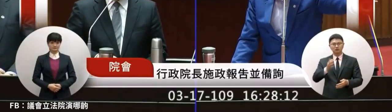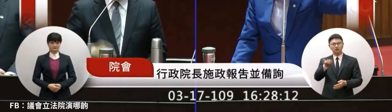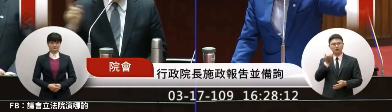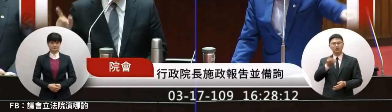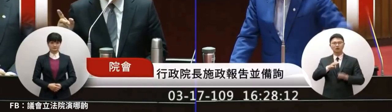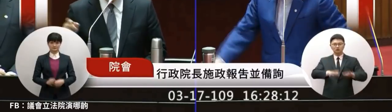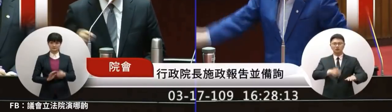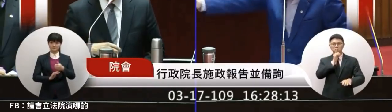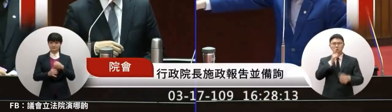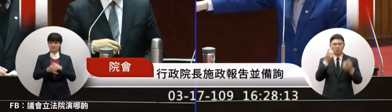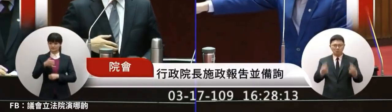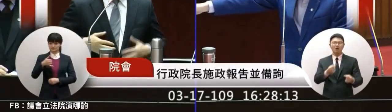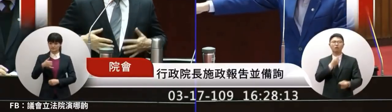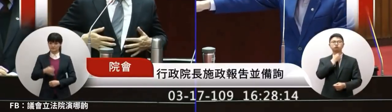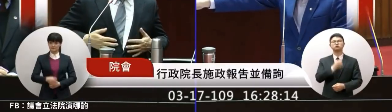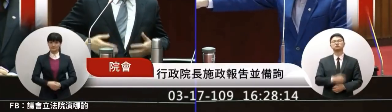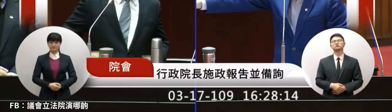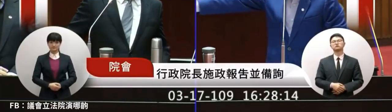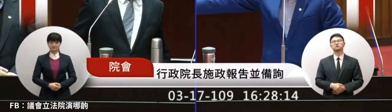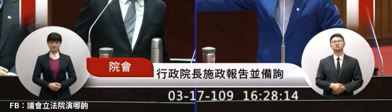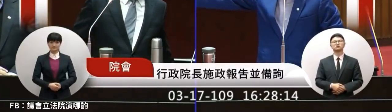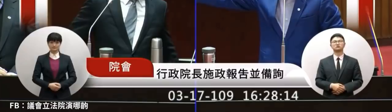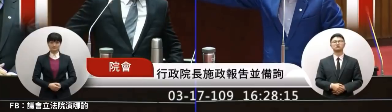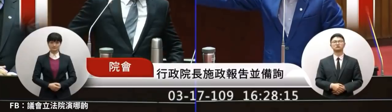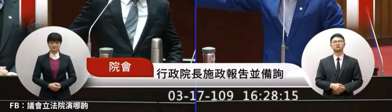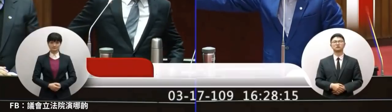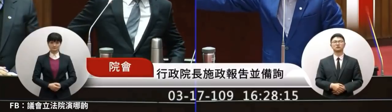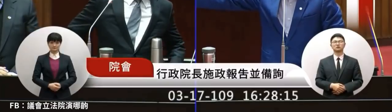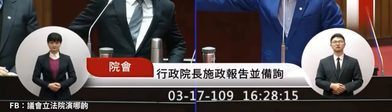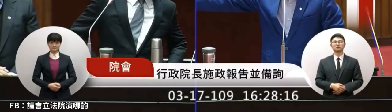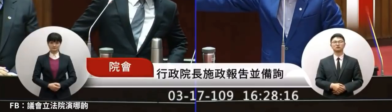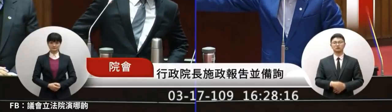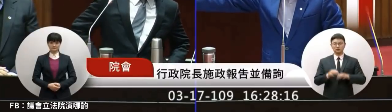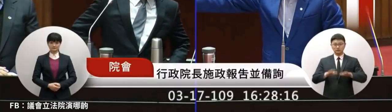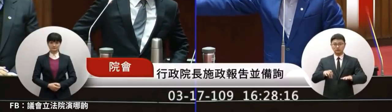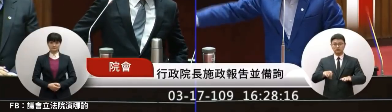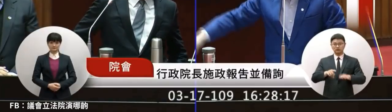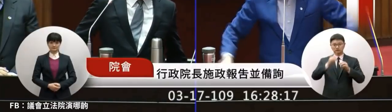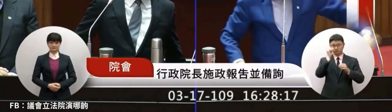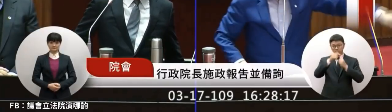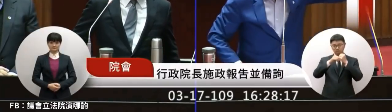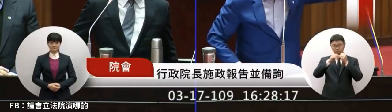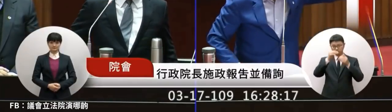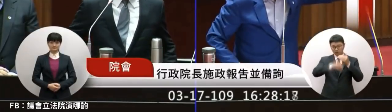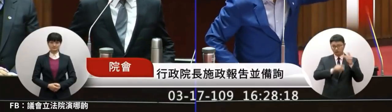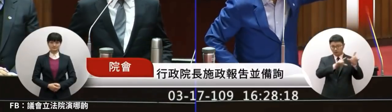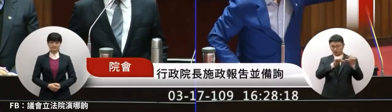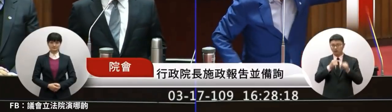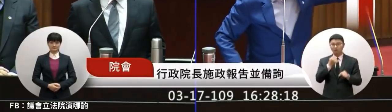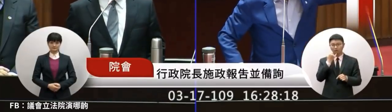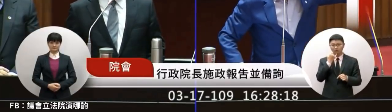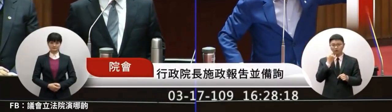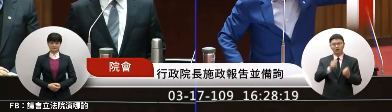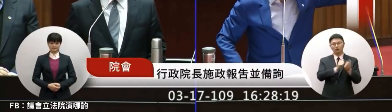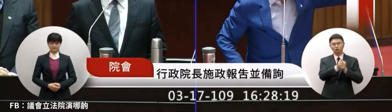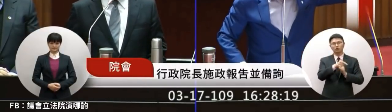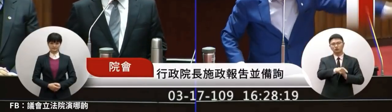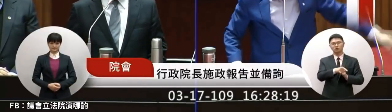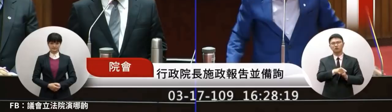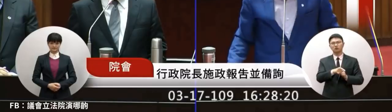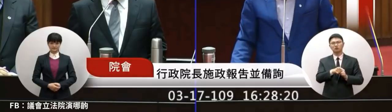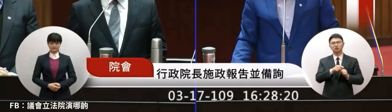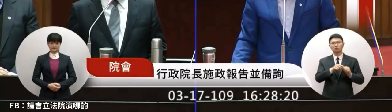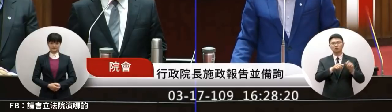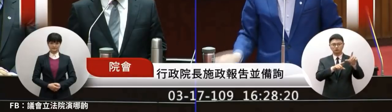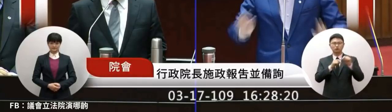致。 委员， 你不能说这个啊，我就是用这个特别条例，我税法就不要啊，就不要